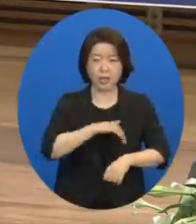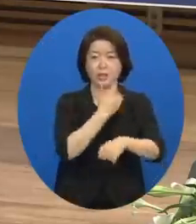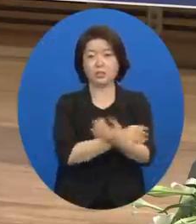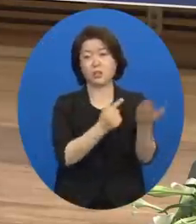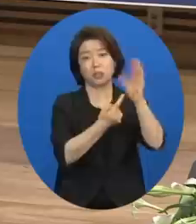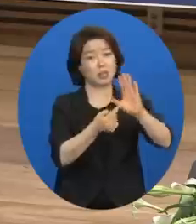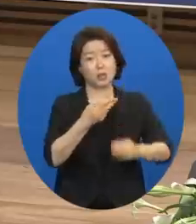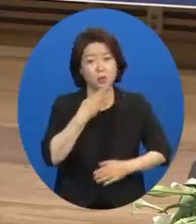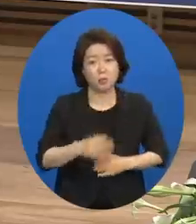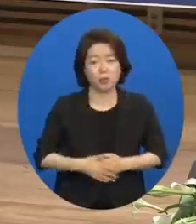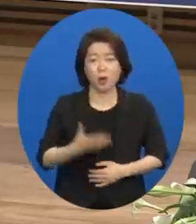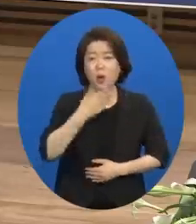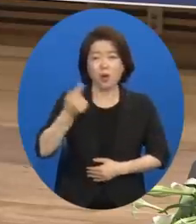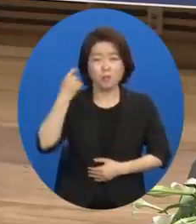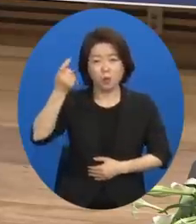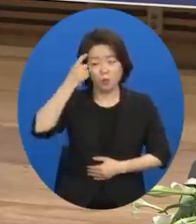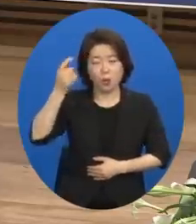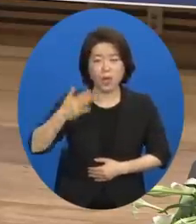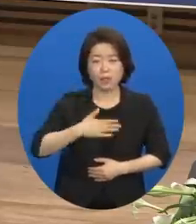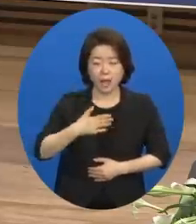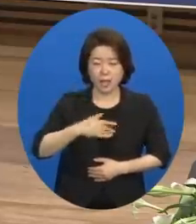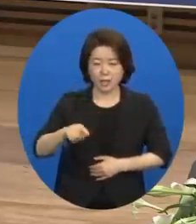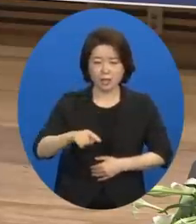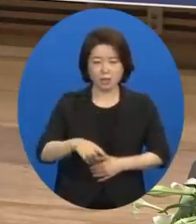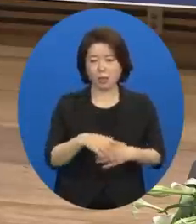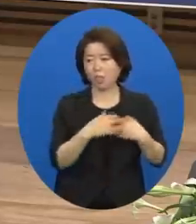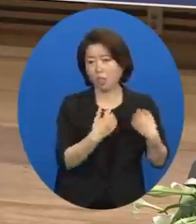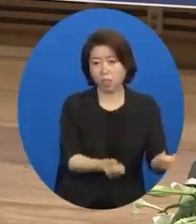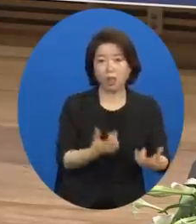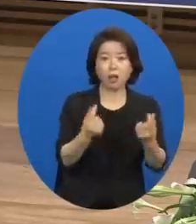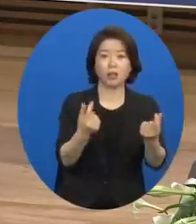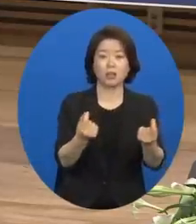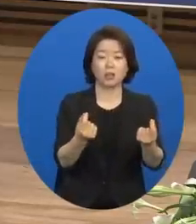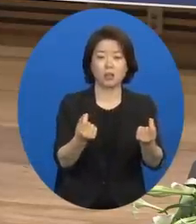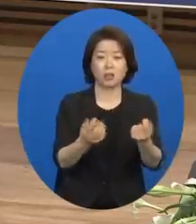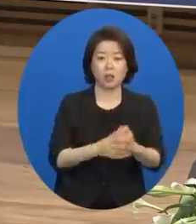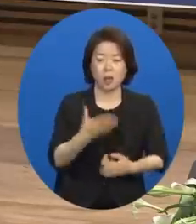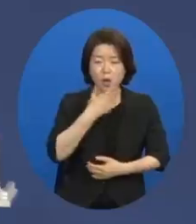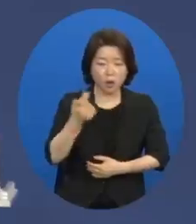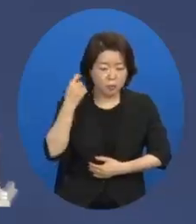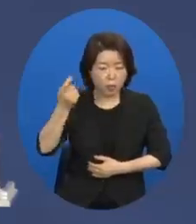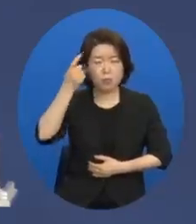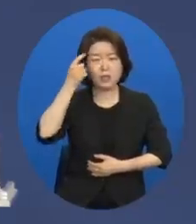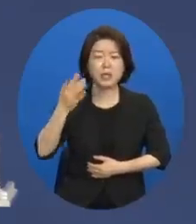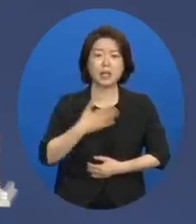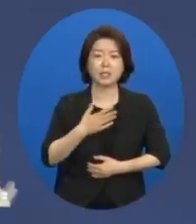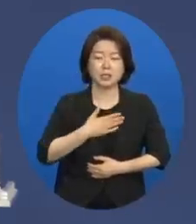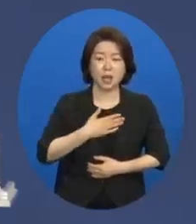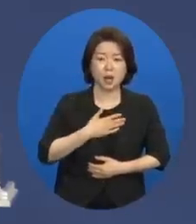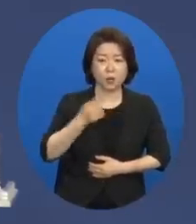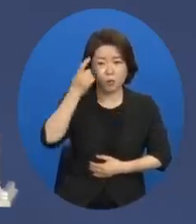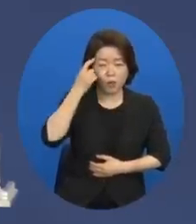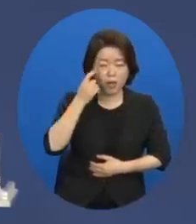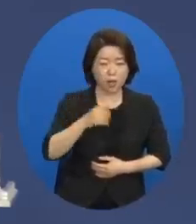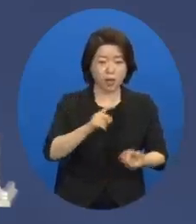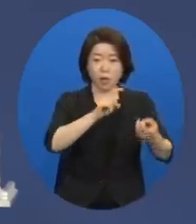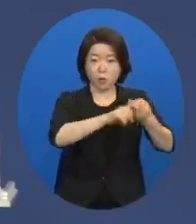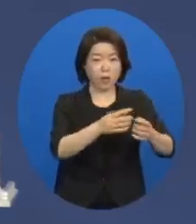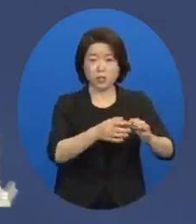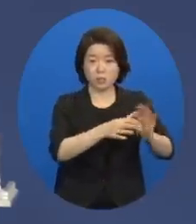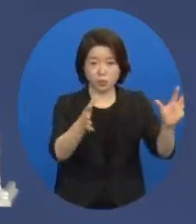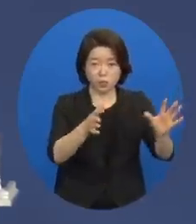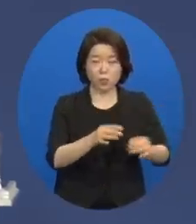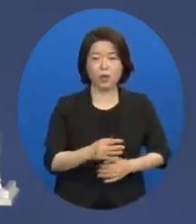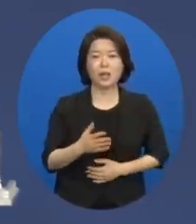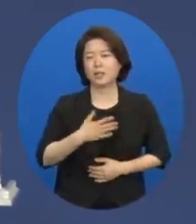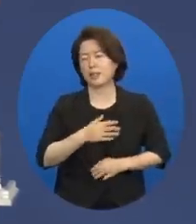않느냐? 왜 복음이 나에게 이렇게도 무기력하냐? 복음에 대해서 왜 나는 이렇게도 무관하냐? 다른 게